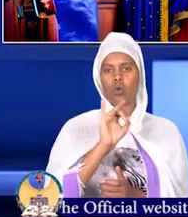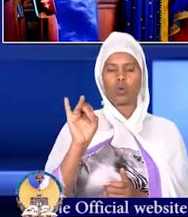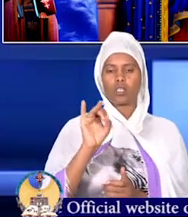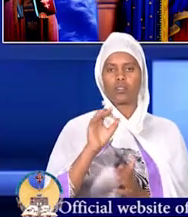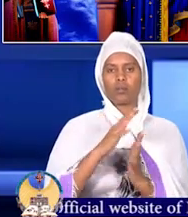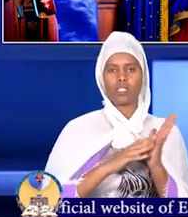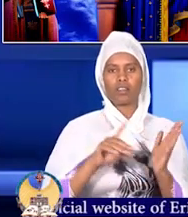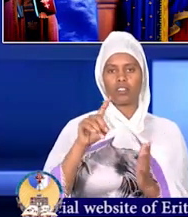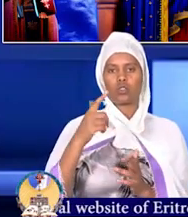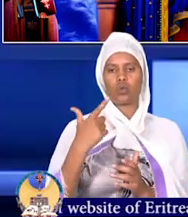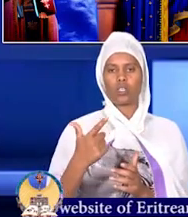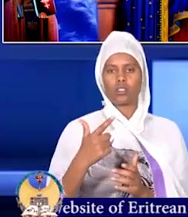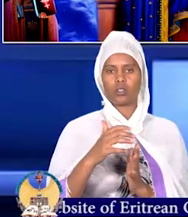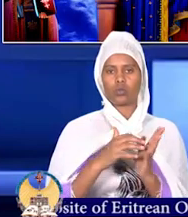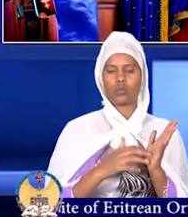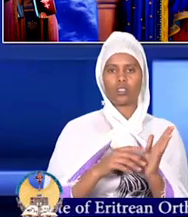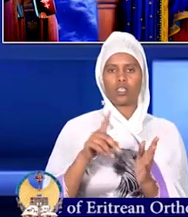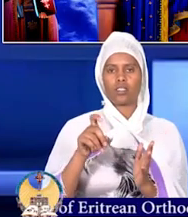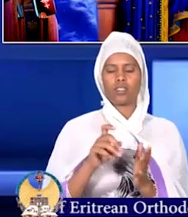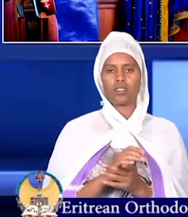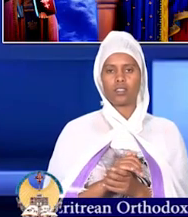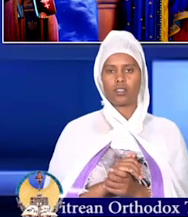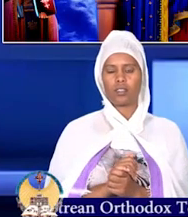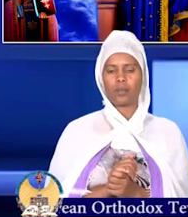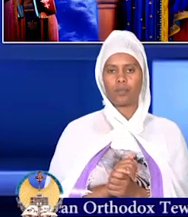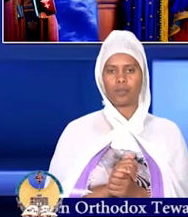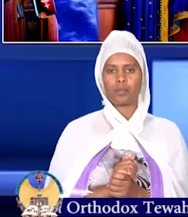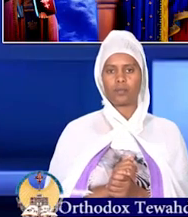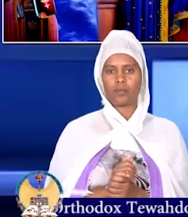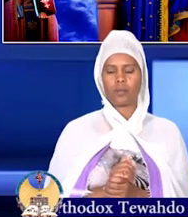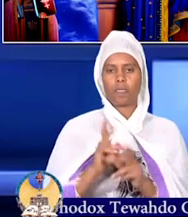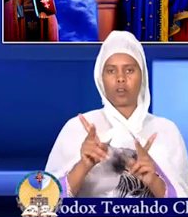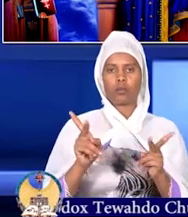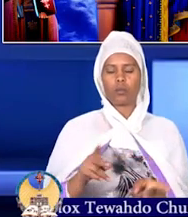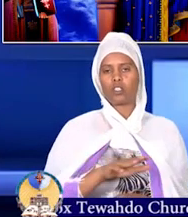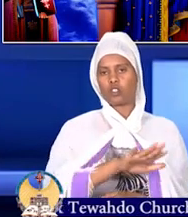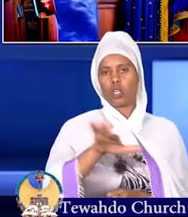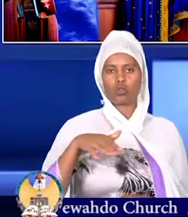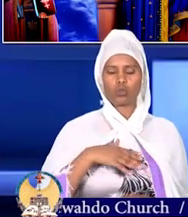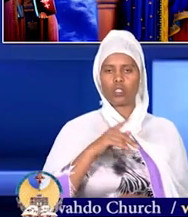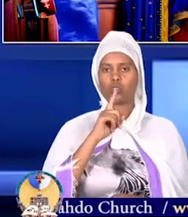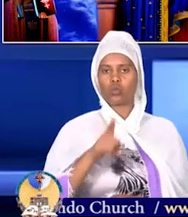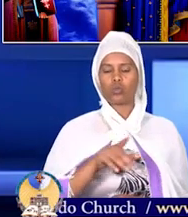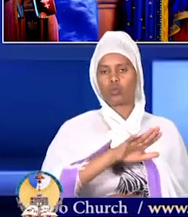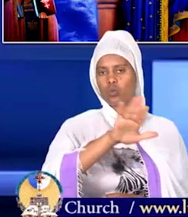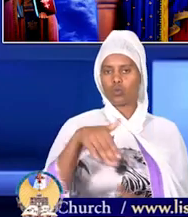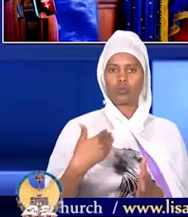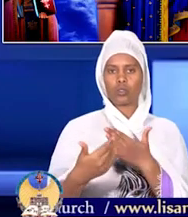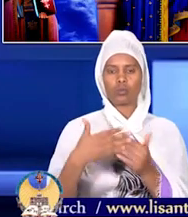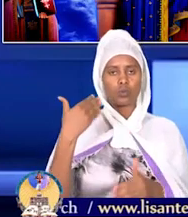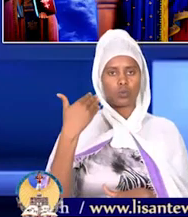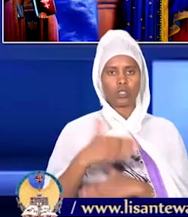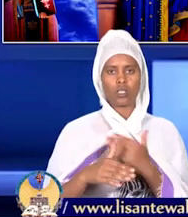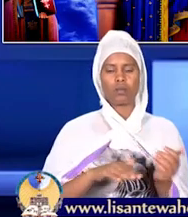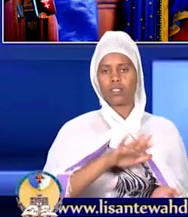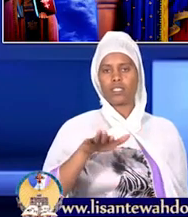ከሎ ኣብ ወንጌል ሉቃስ ምዕራፍ 17 ቁፅሪ 10 ከምኡ ድማ ንስኻትኩም እተኣዘዝኩም